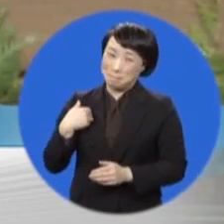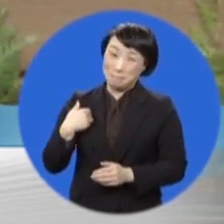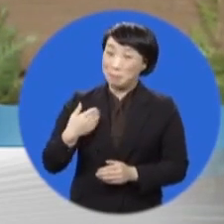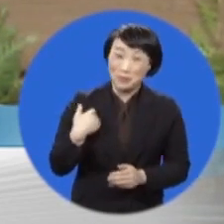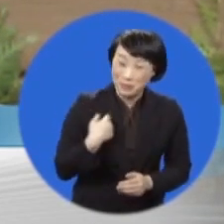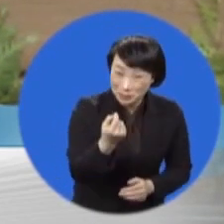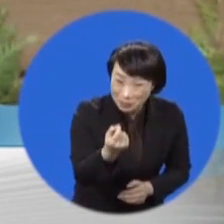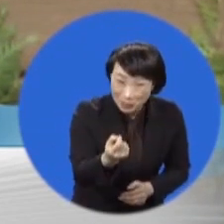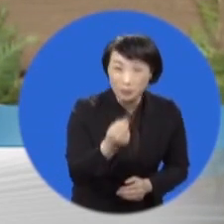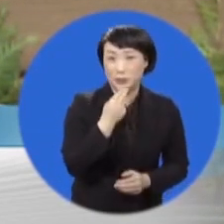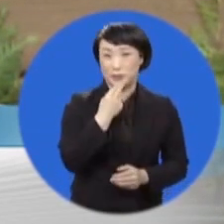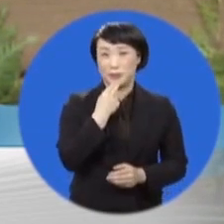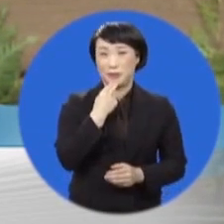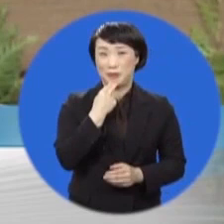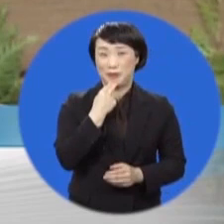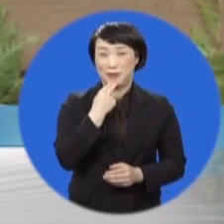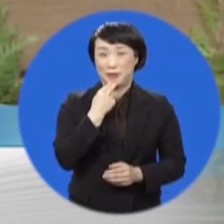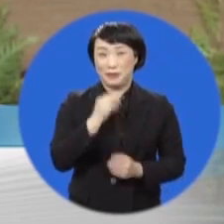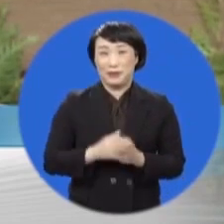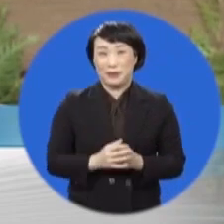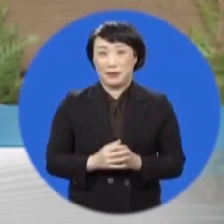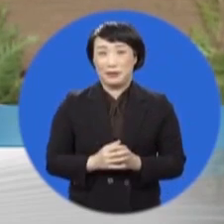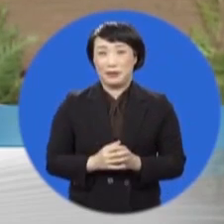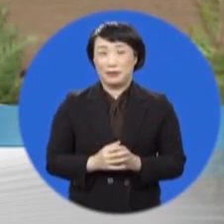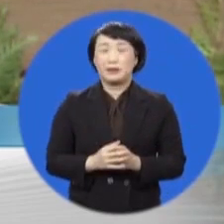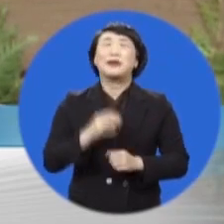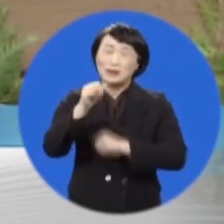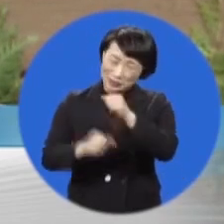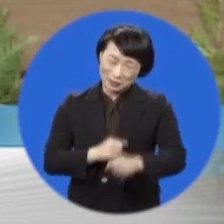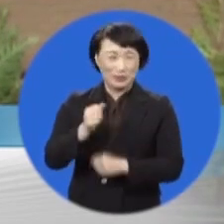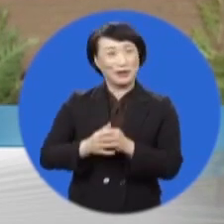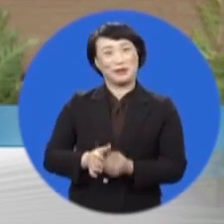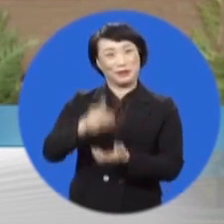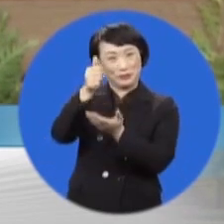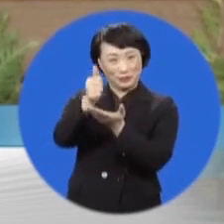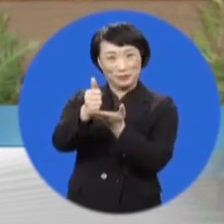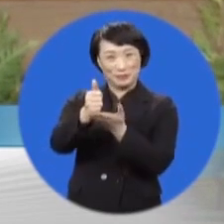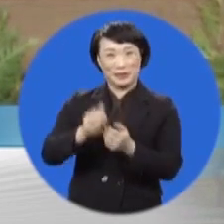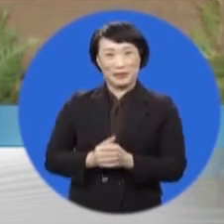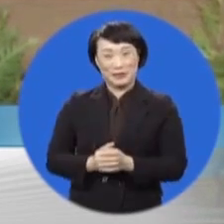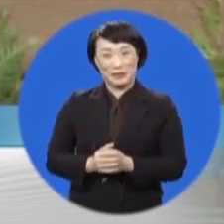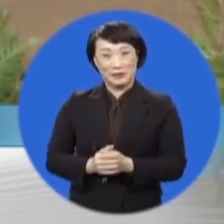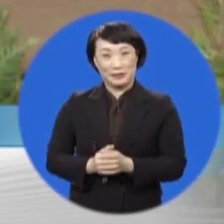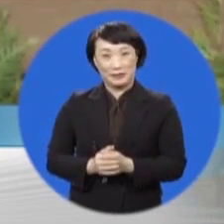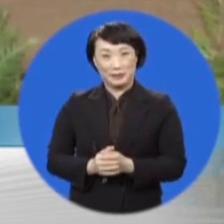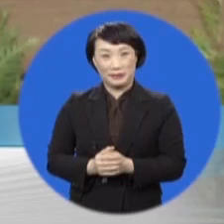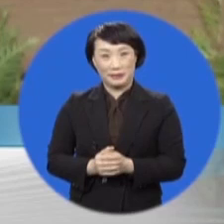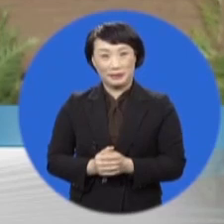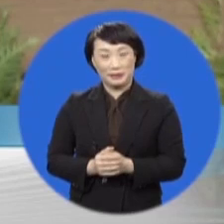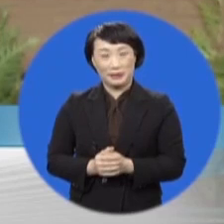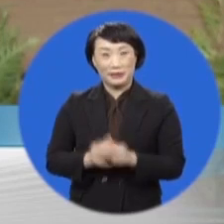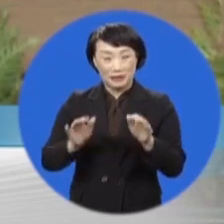눈은 곳이 참 이 없으신 자유 하신 분 하나님은